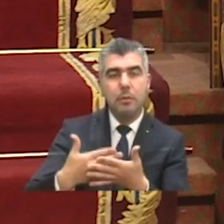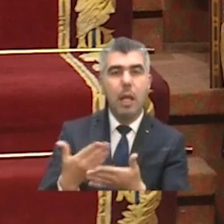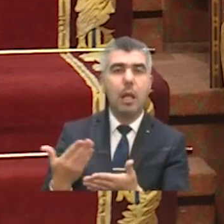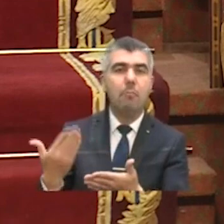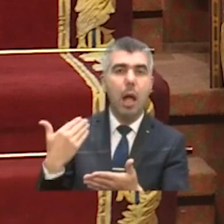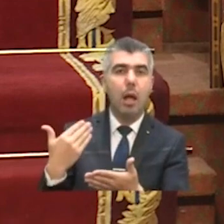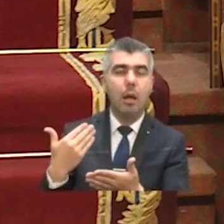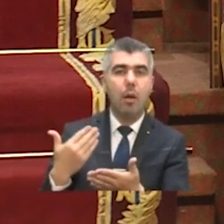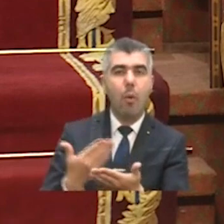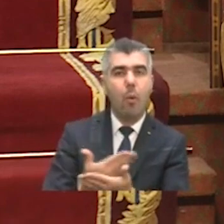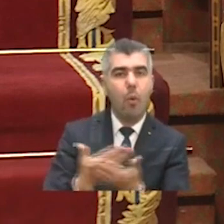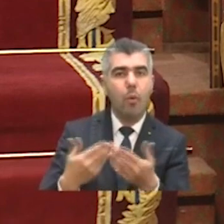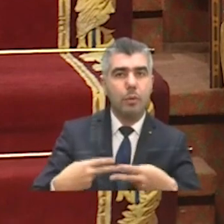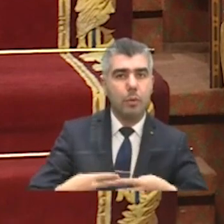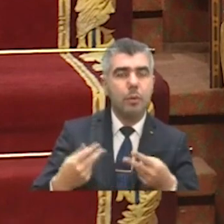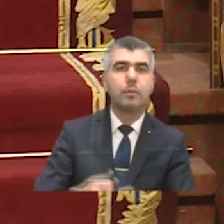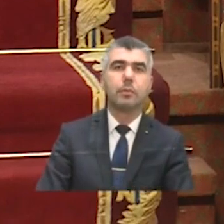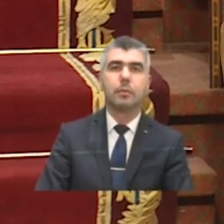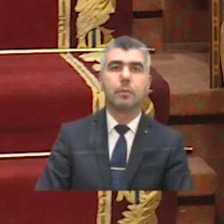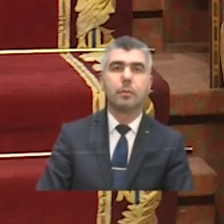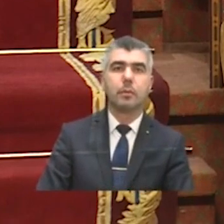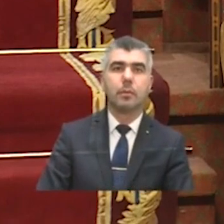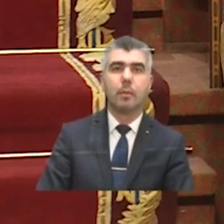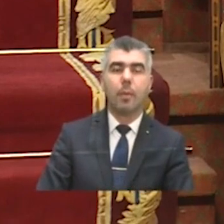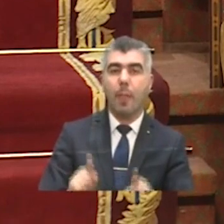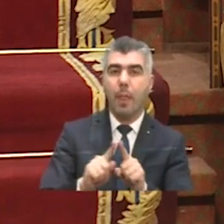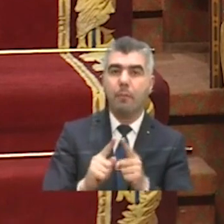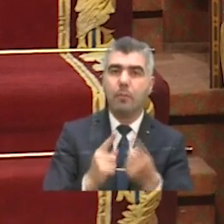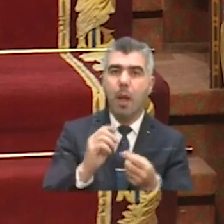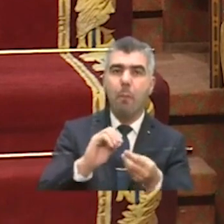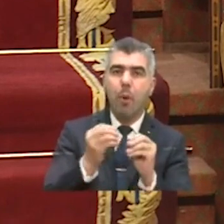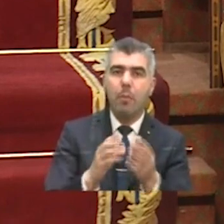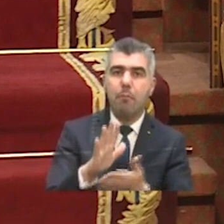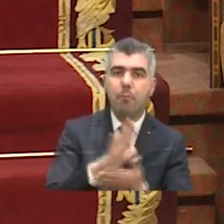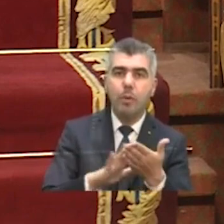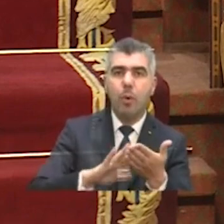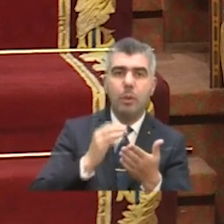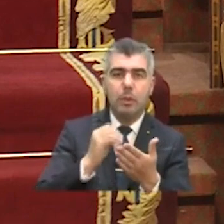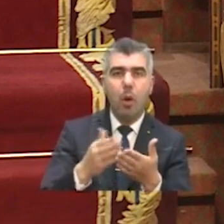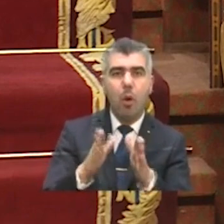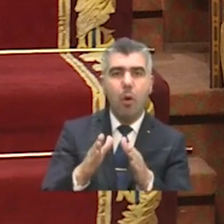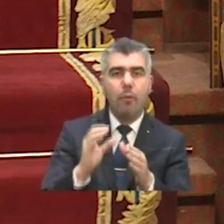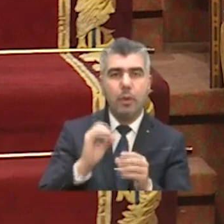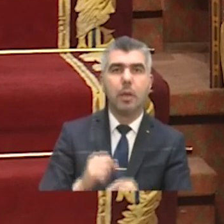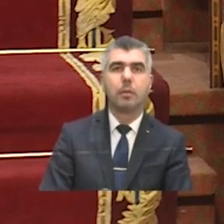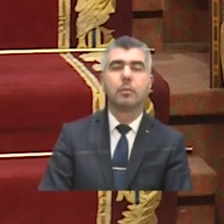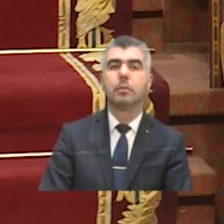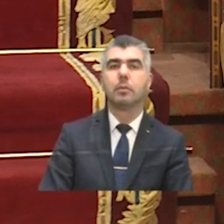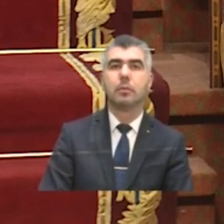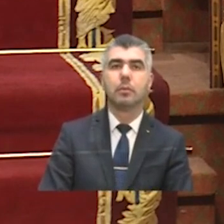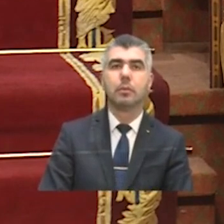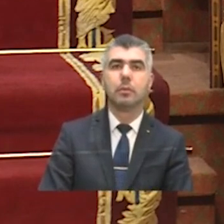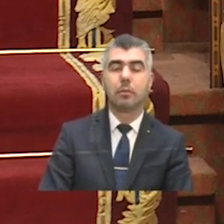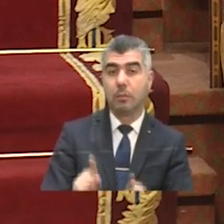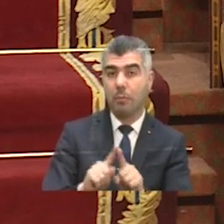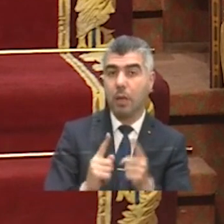بكفاءة بكثافة وصورتوا بانه المشاكل كلها تحلات ودرتوا فتح مبين والى اخره،